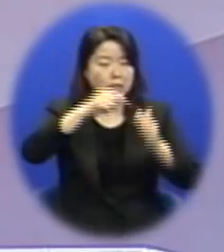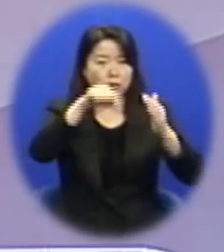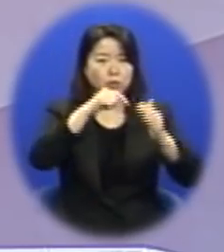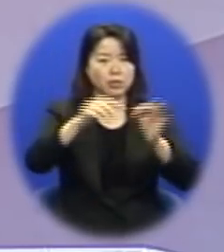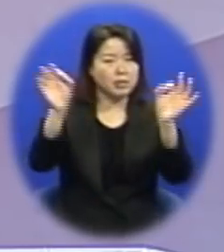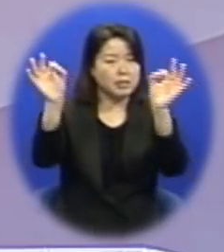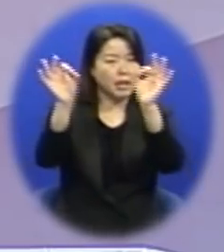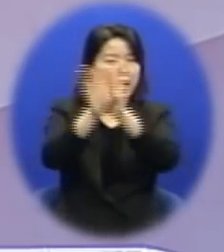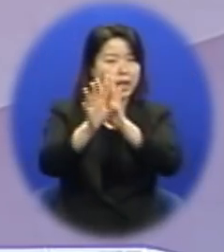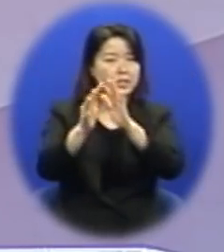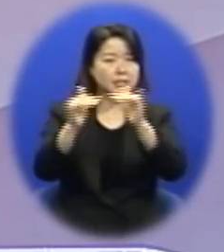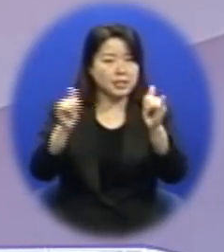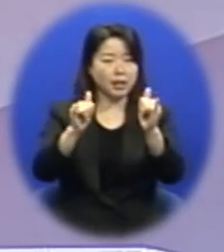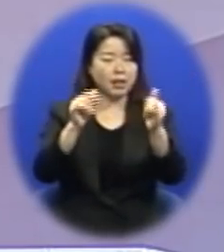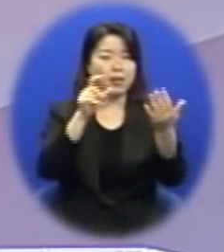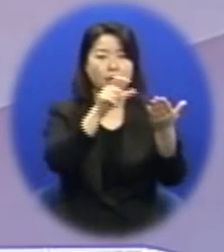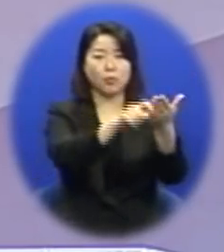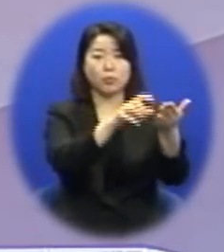사라진